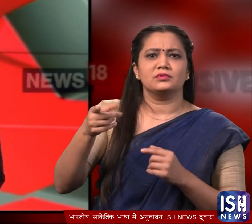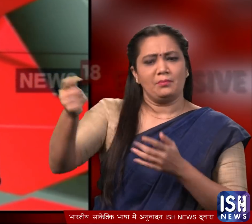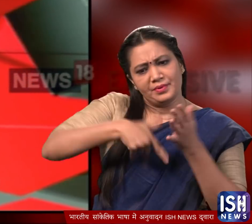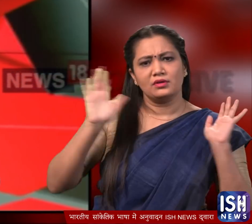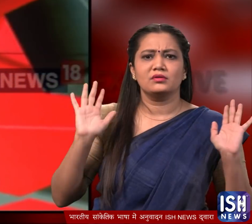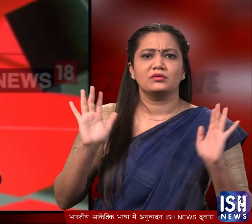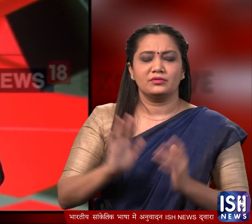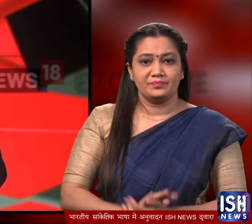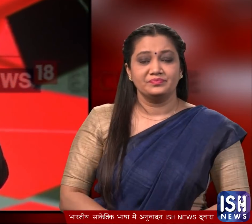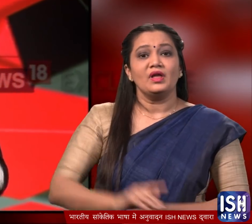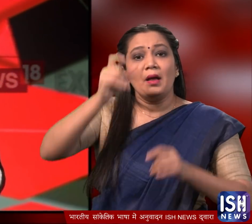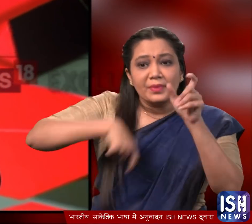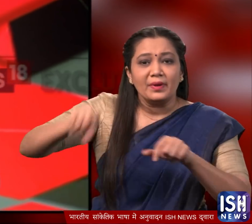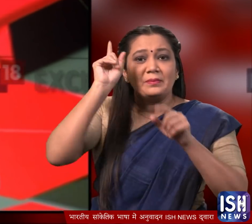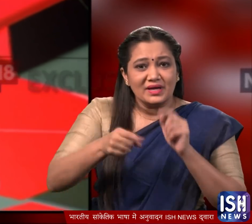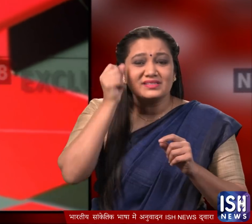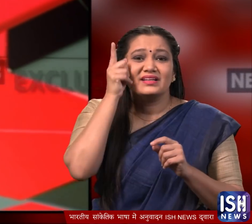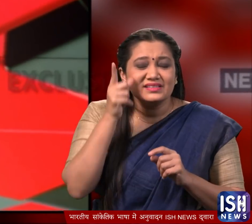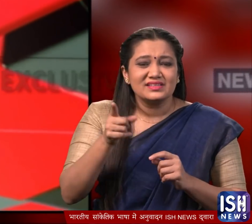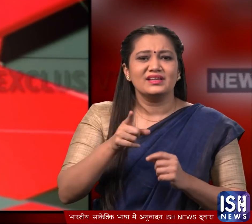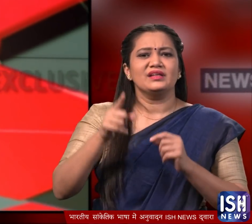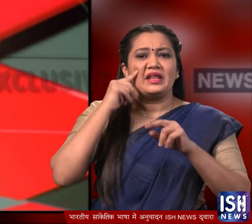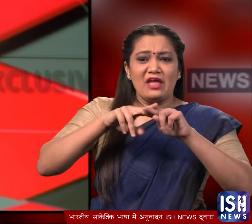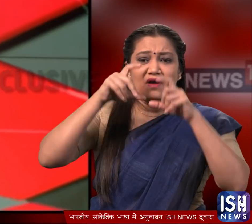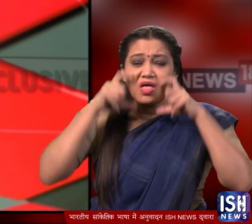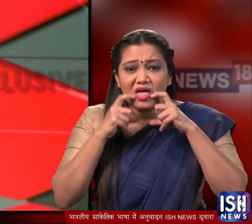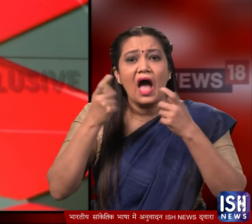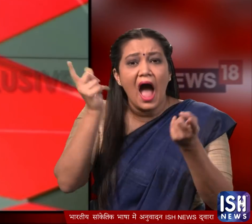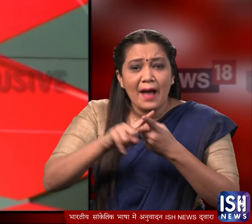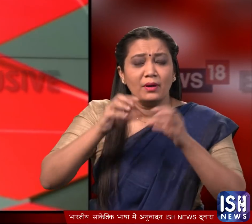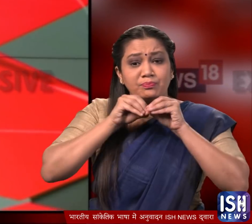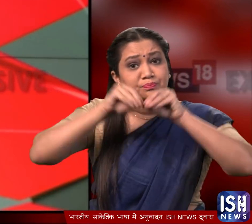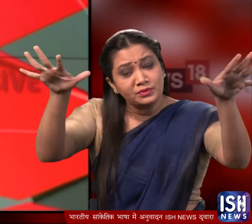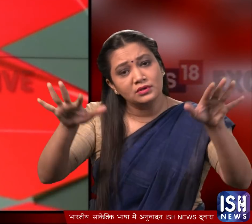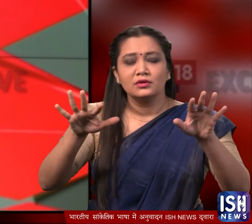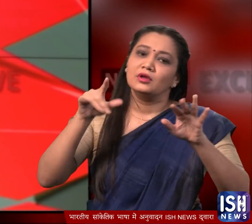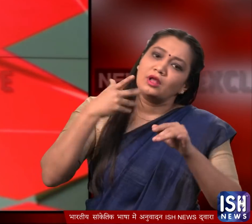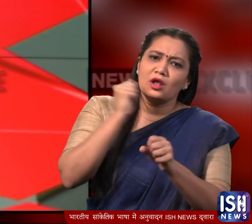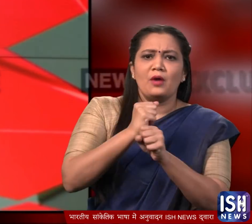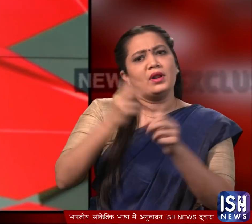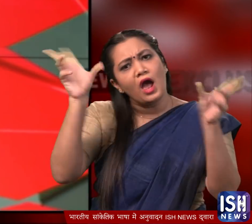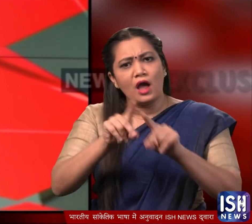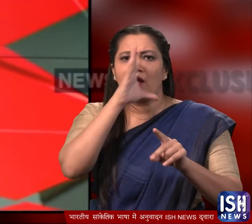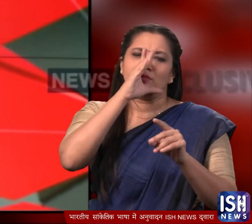की कोशिश की जा रही है। लोगों को यह भी समझना होगा कि अगर उनकी लापरवाही से महामारी फैली तो